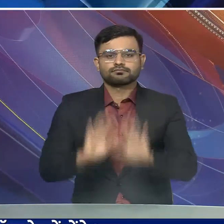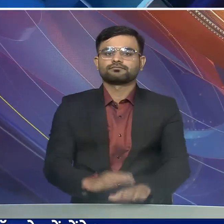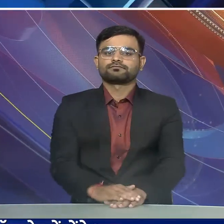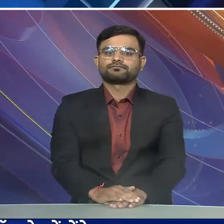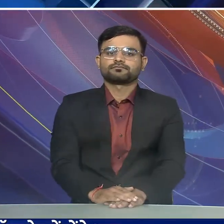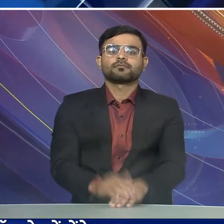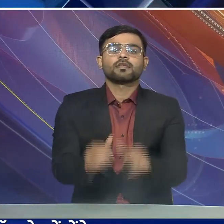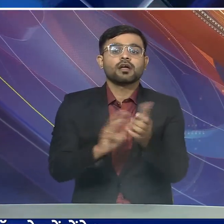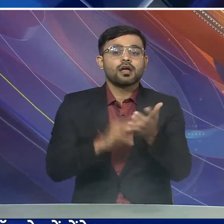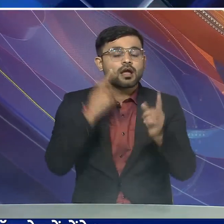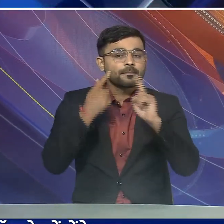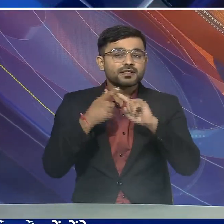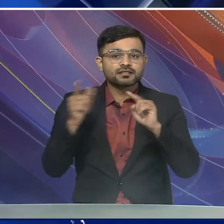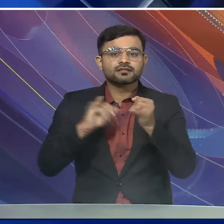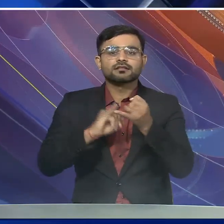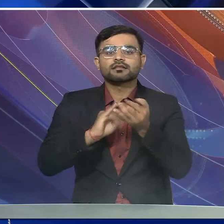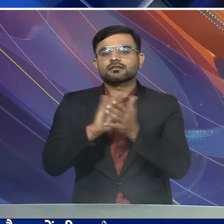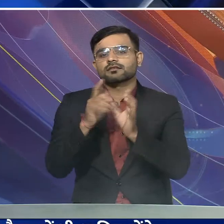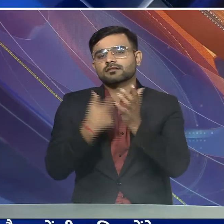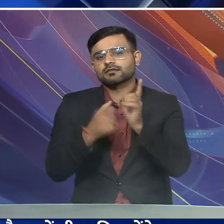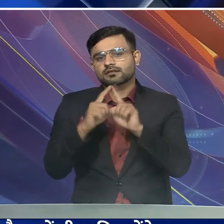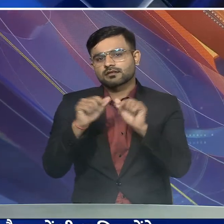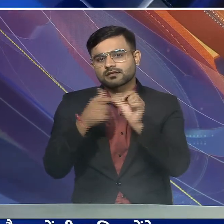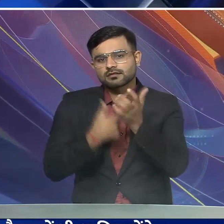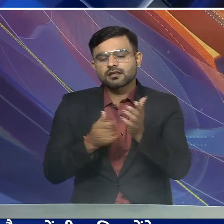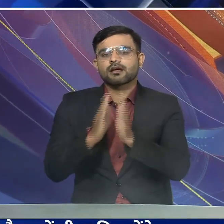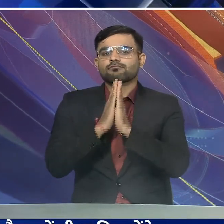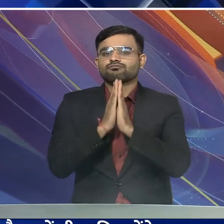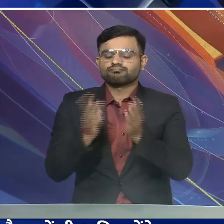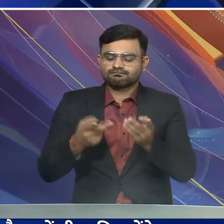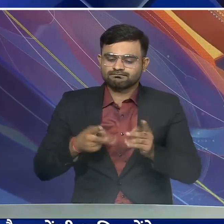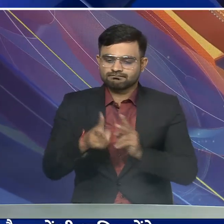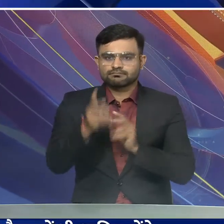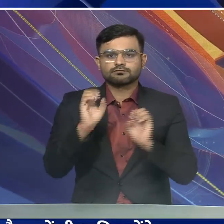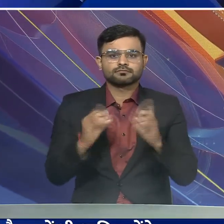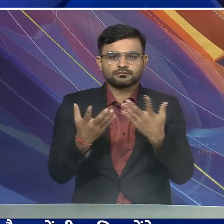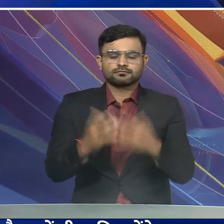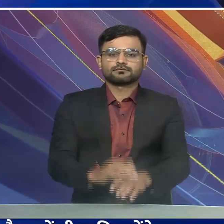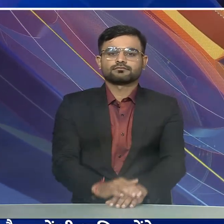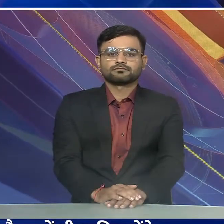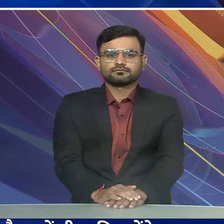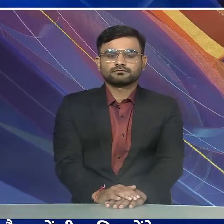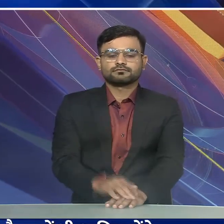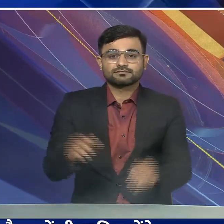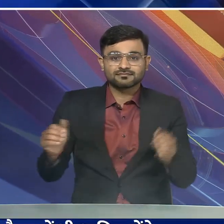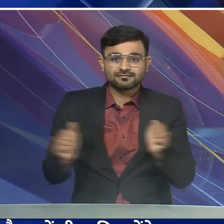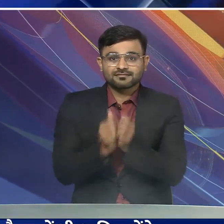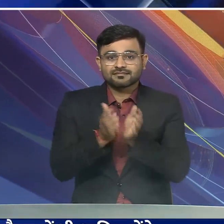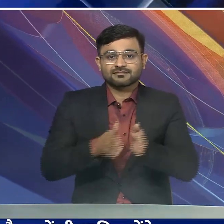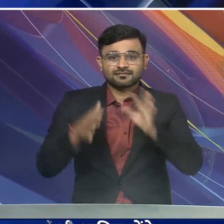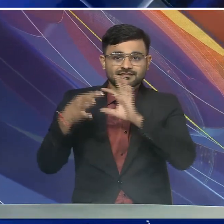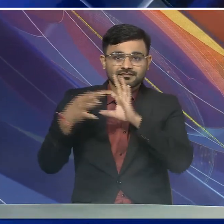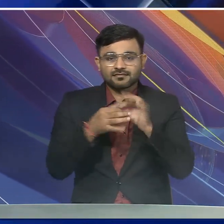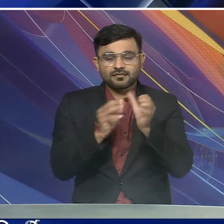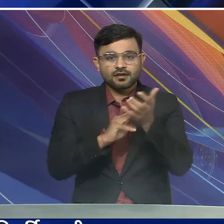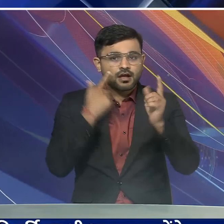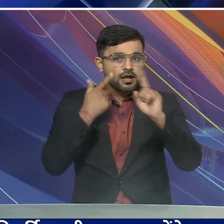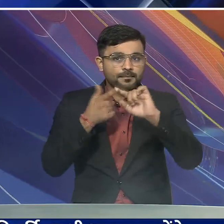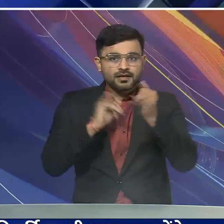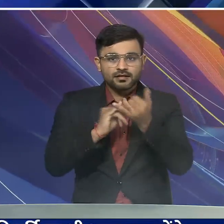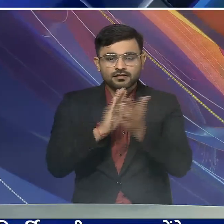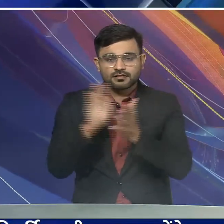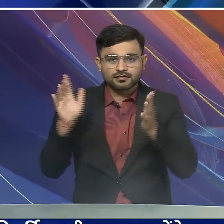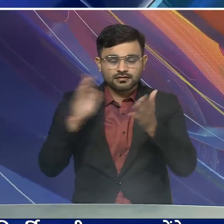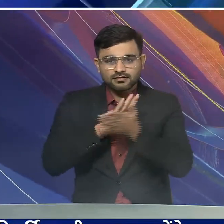हमेशा सरदार वल्लभभाई पटेल की मूर्ति का भी अनावरण करेंगे इसके साथ ही केंद्रीय गृह मंत्री अमित शाह का